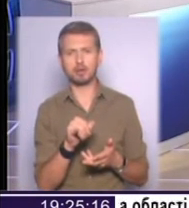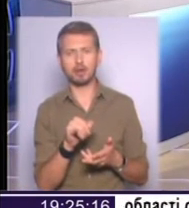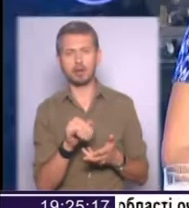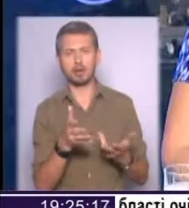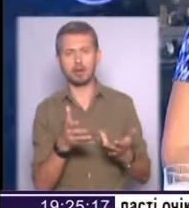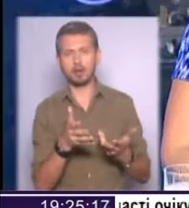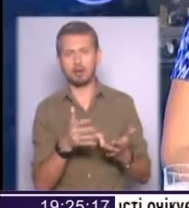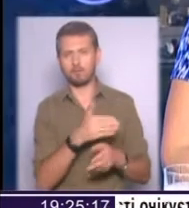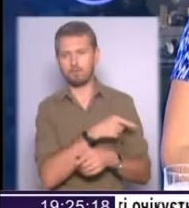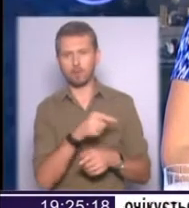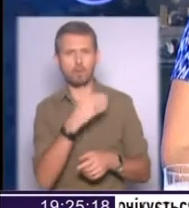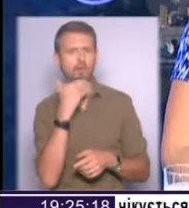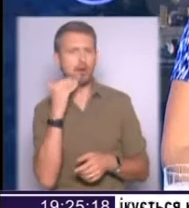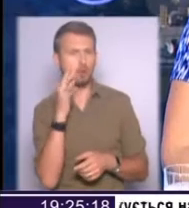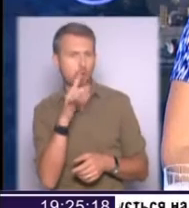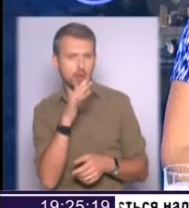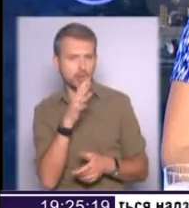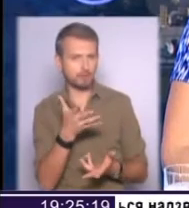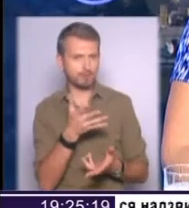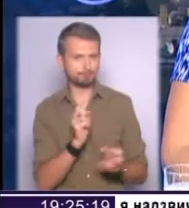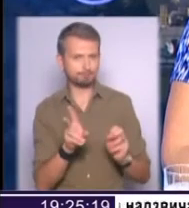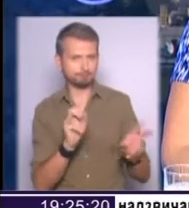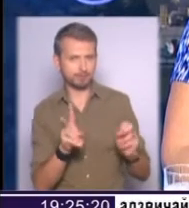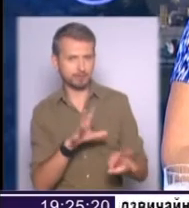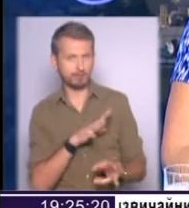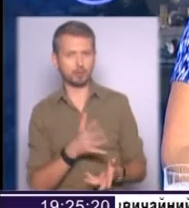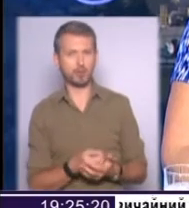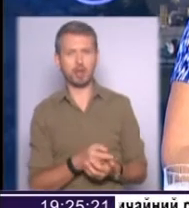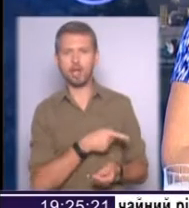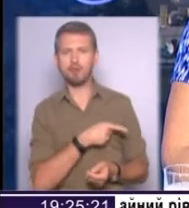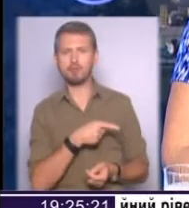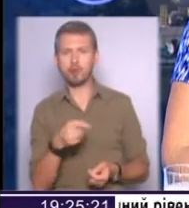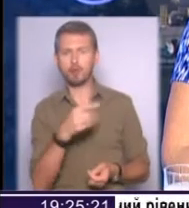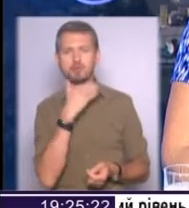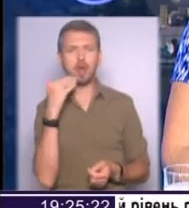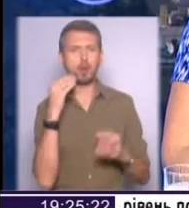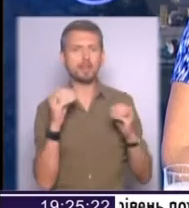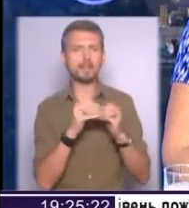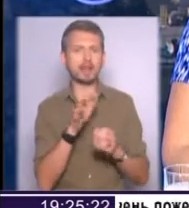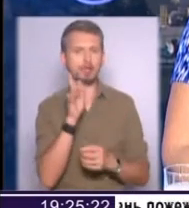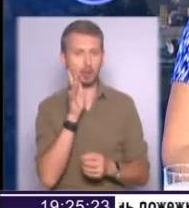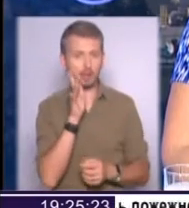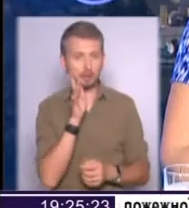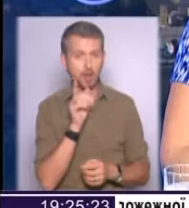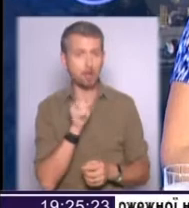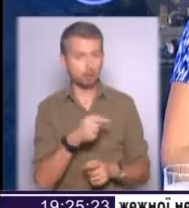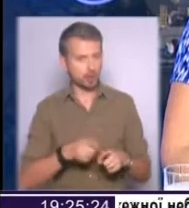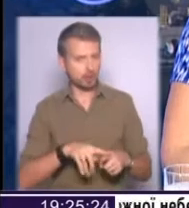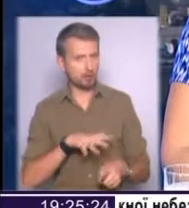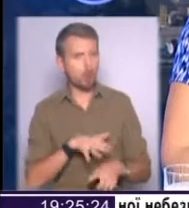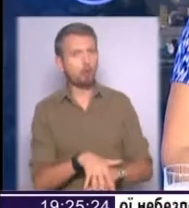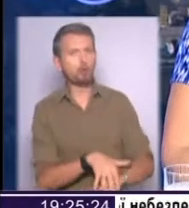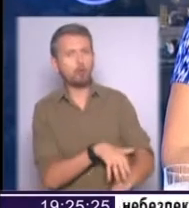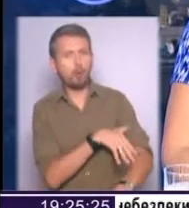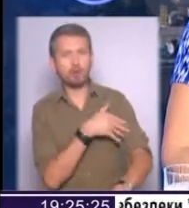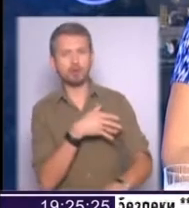теж правда. Це і те, що впродовж багатьох десятків років, тут це було довше,